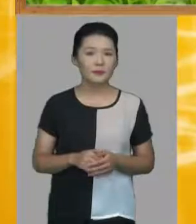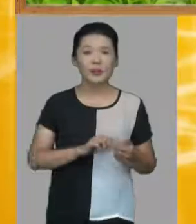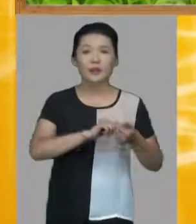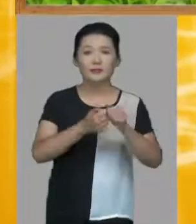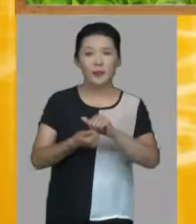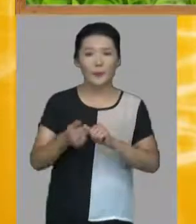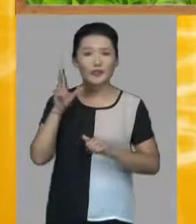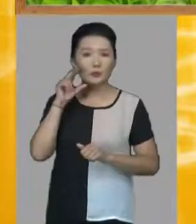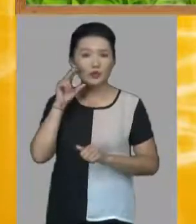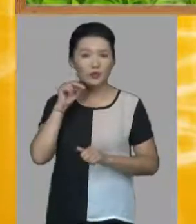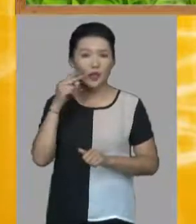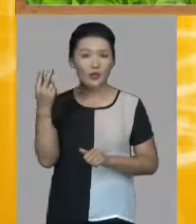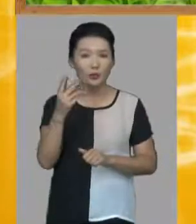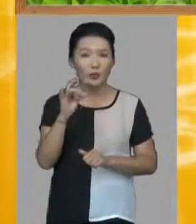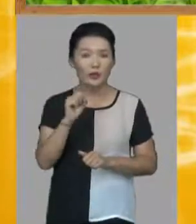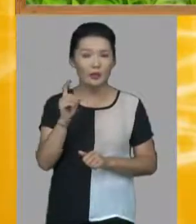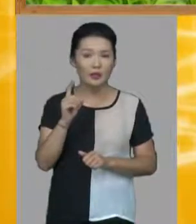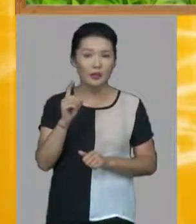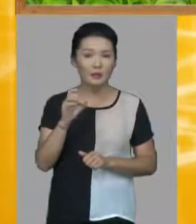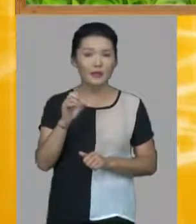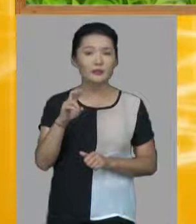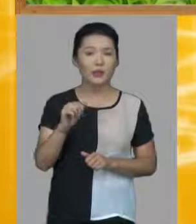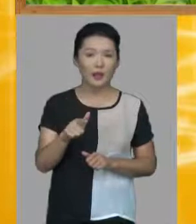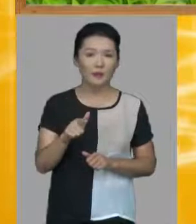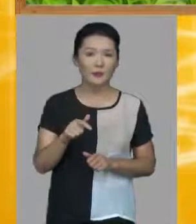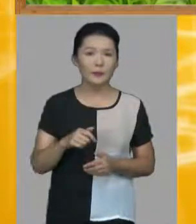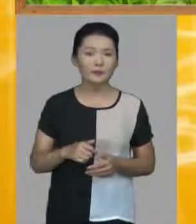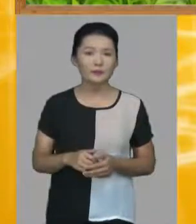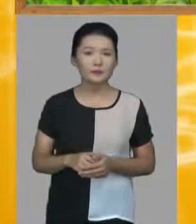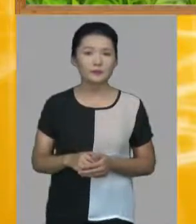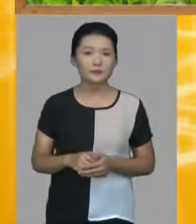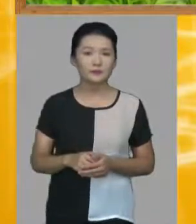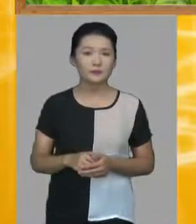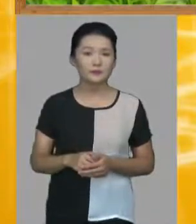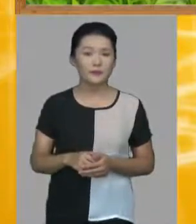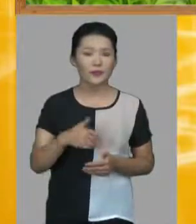Заменим числа двумя разрядными слагаемыми.